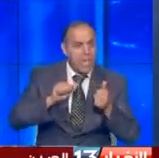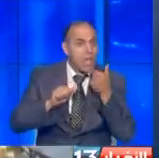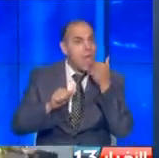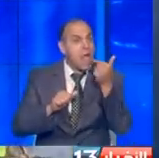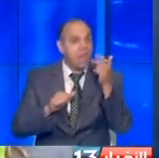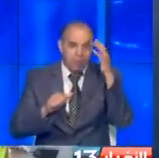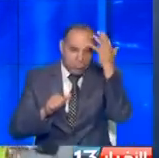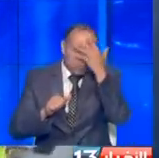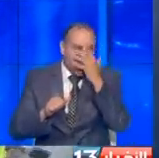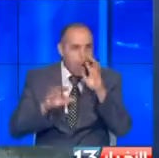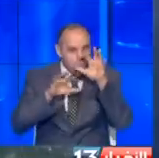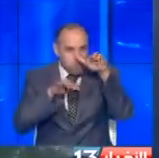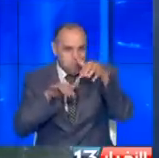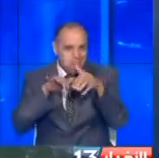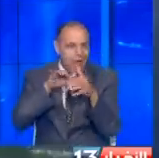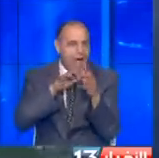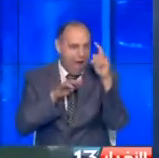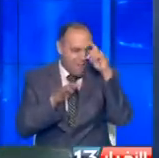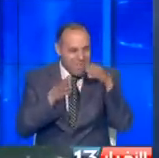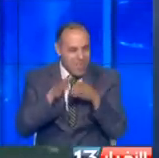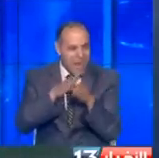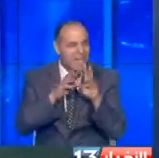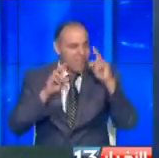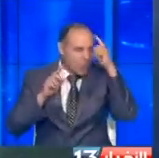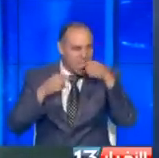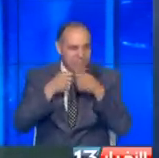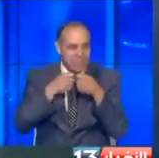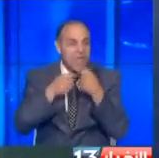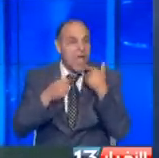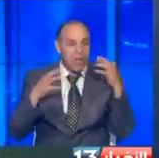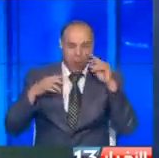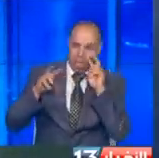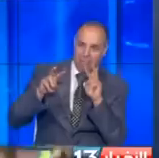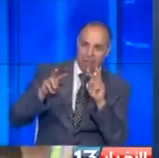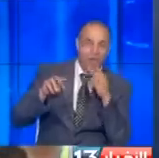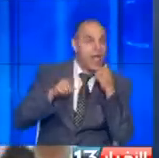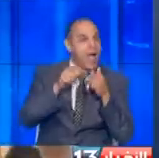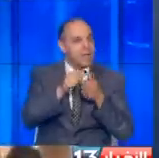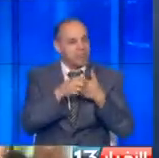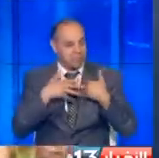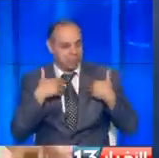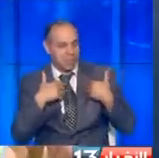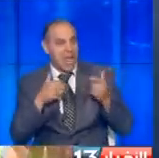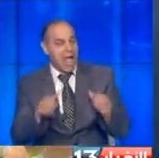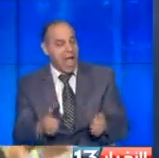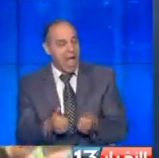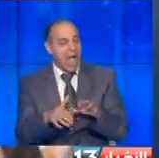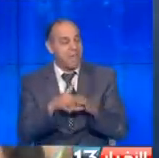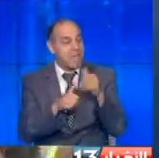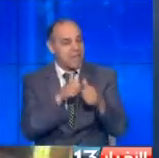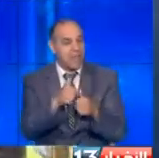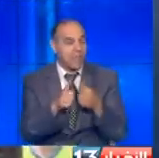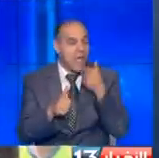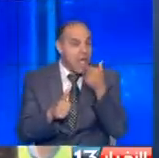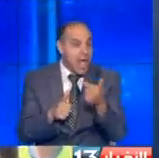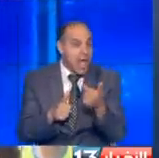وبدت كأنها تنين يسبح في عرض النهر، لتشد انتباه الحاضرين الذين تمتعوا بهذا المهرجان السنوي، وهو